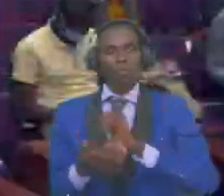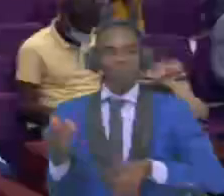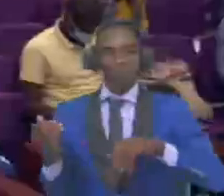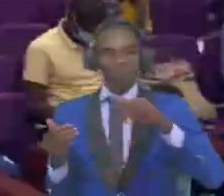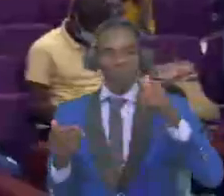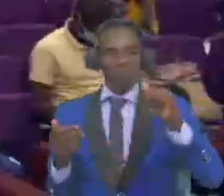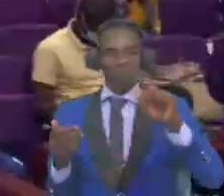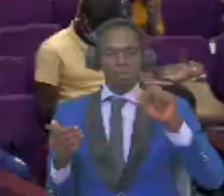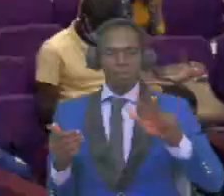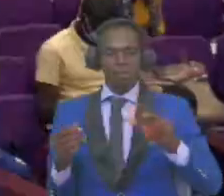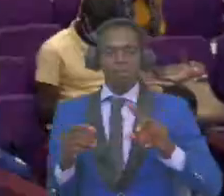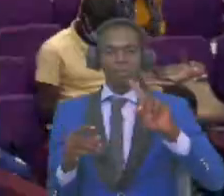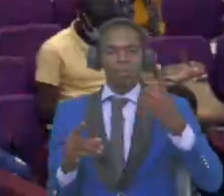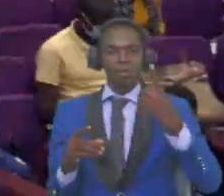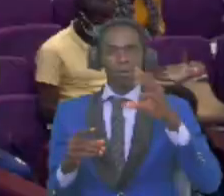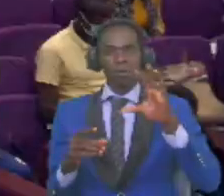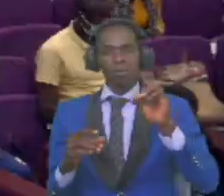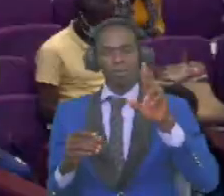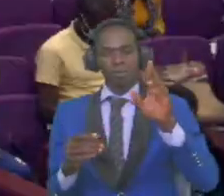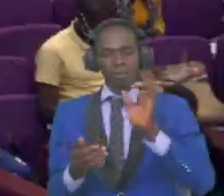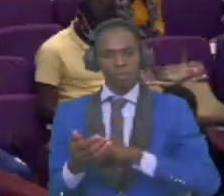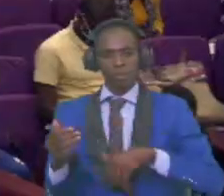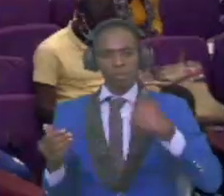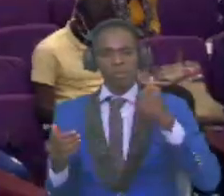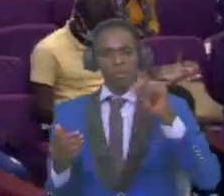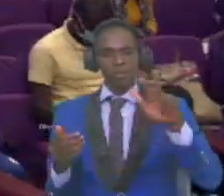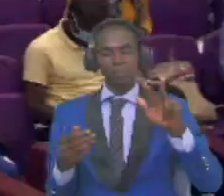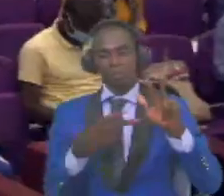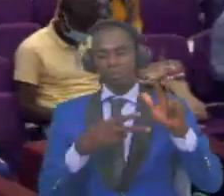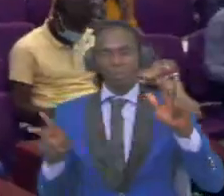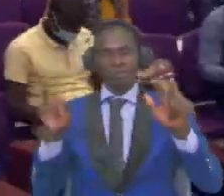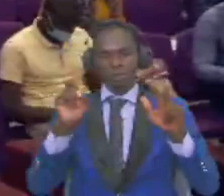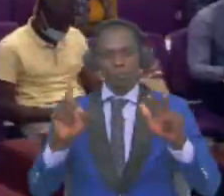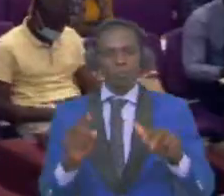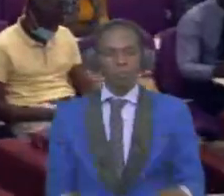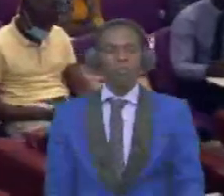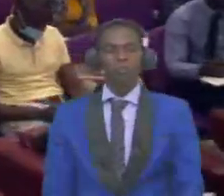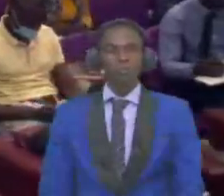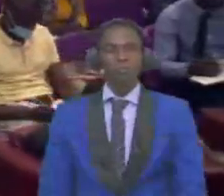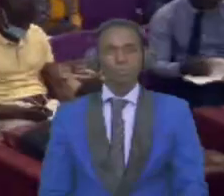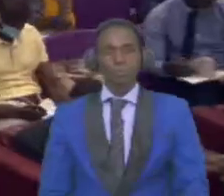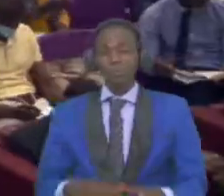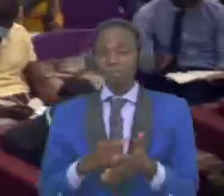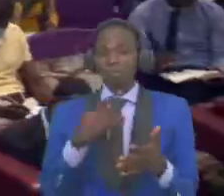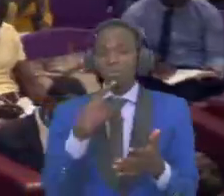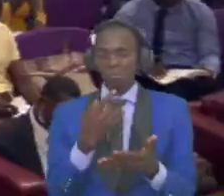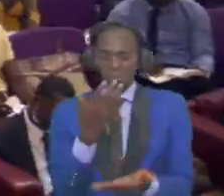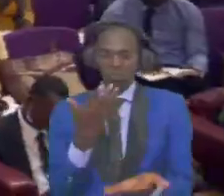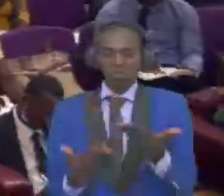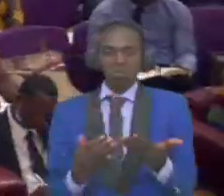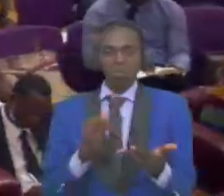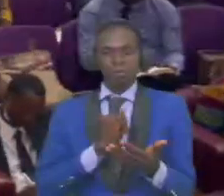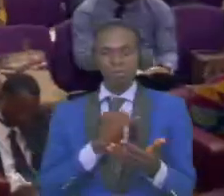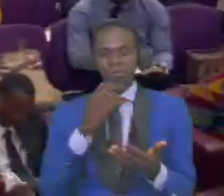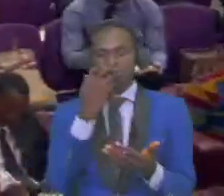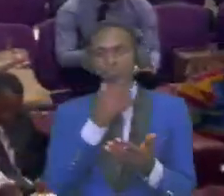13 verset un premier pour inquiète très versé 1 quand